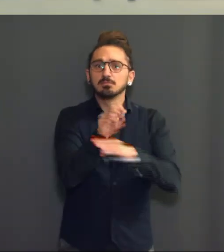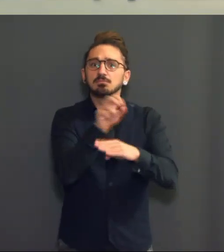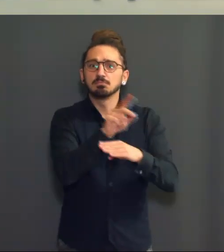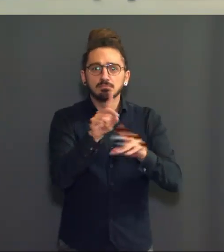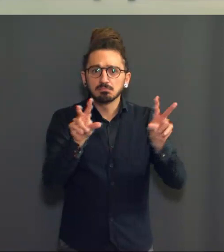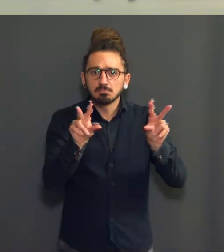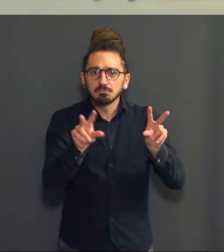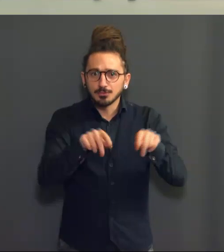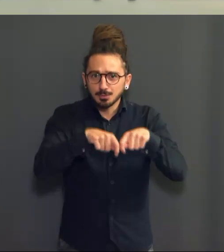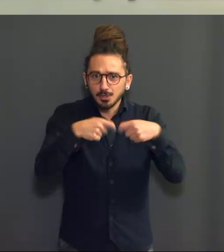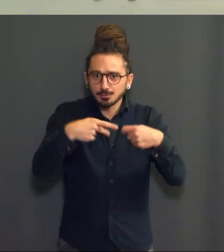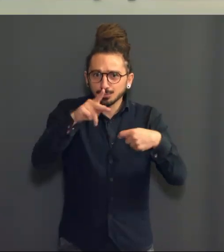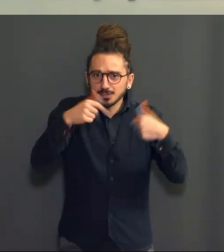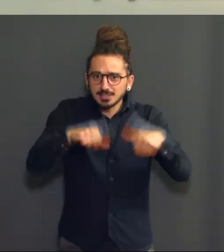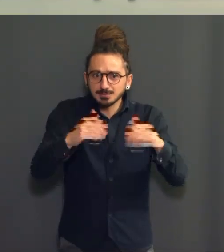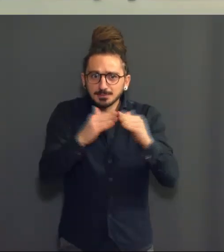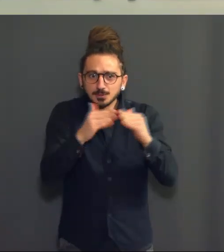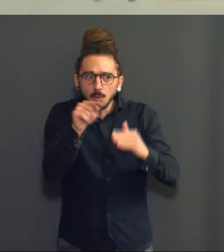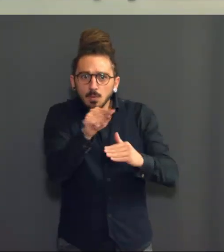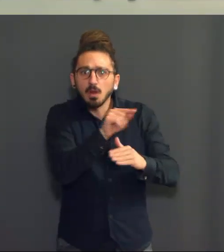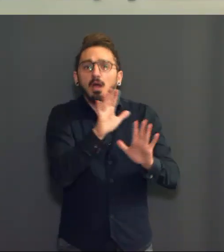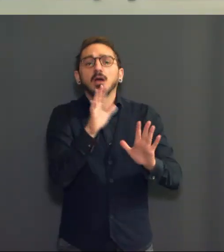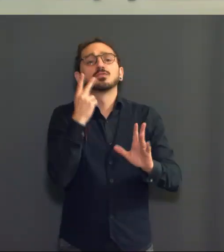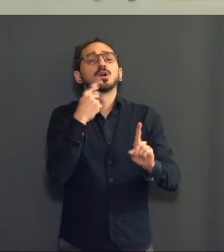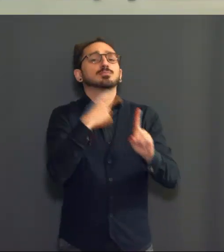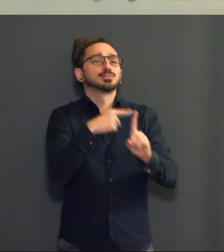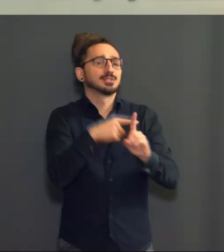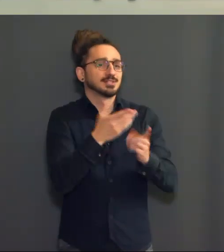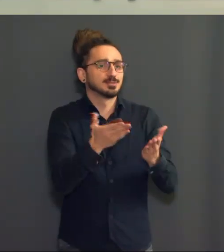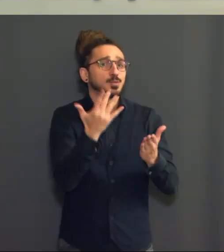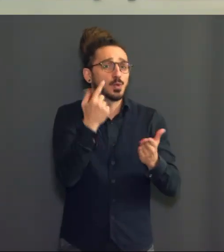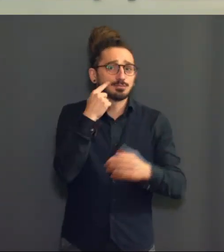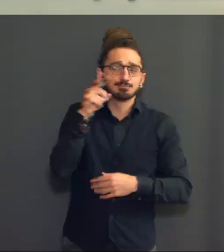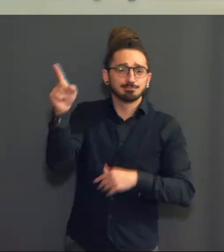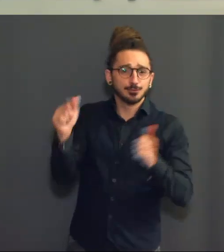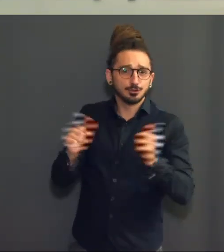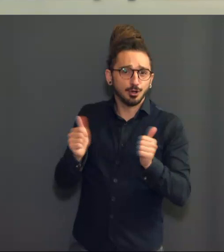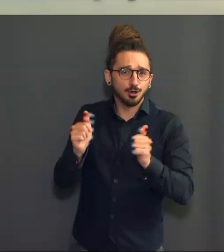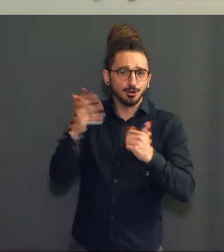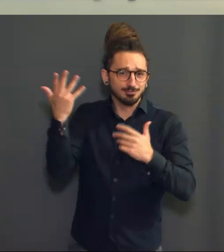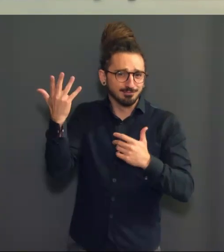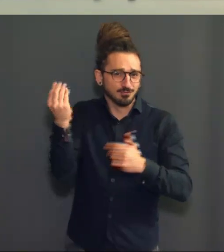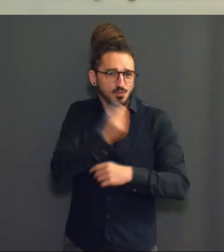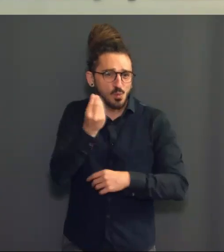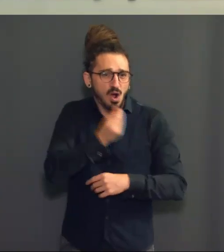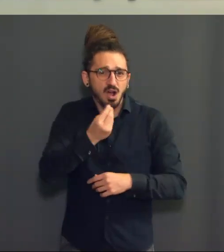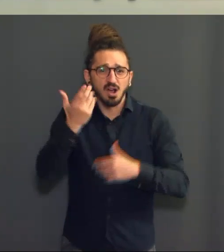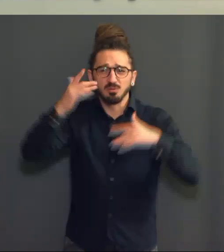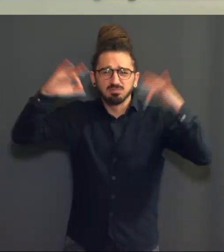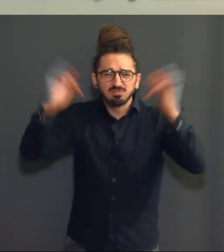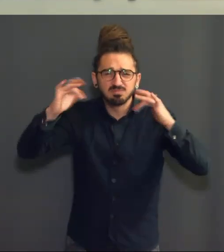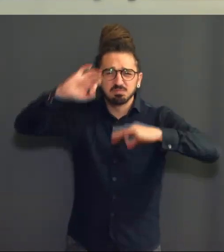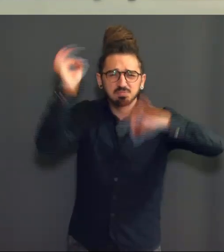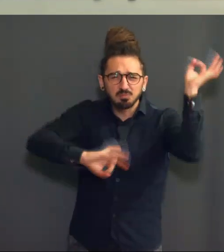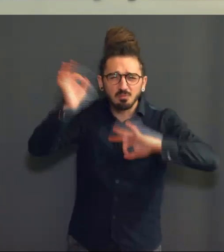point de vue climatologique, était peu agréable, avec de la neige et des fortes giboulées. En tout cas, il est clair,